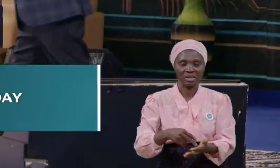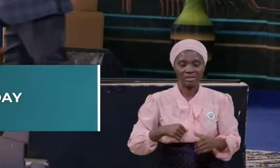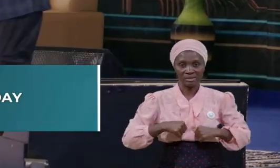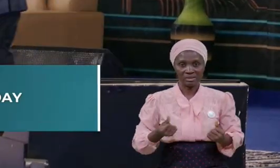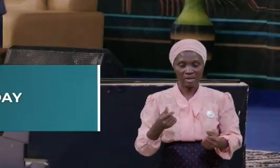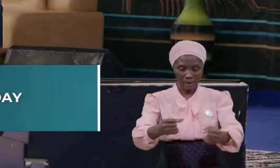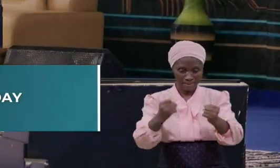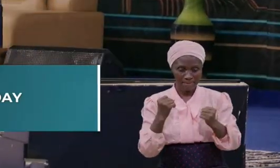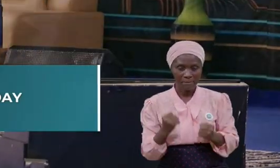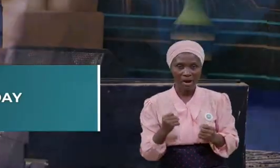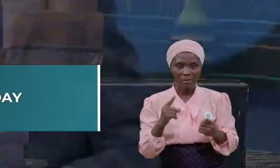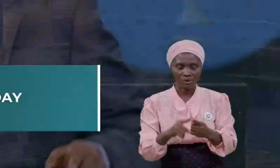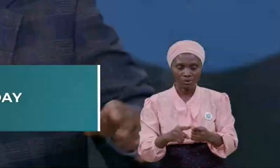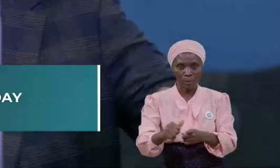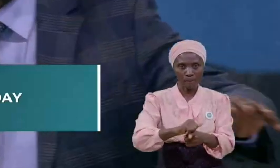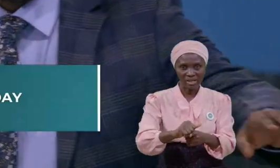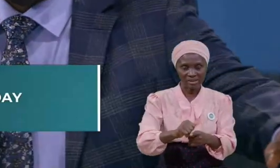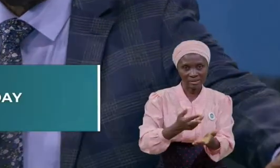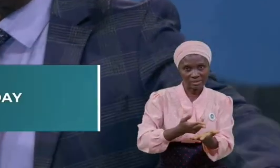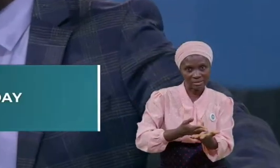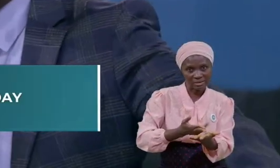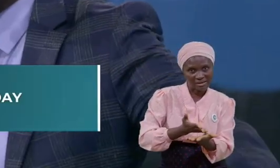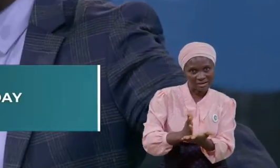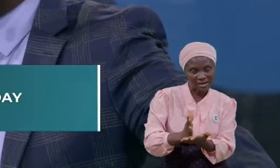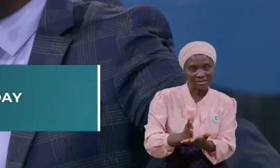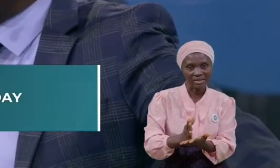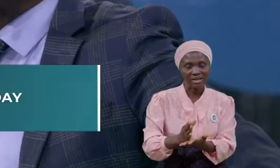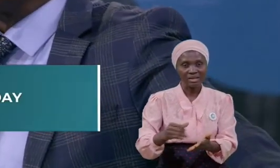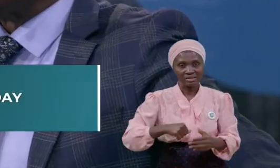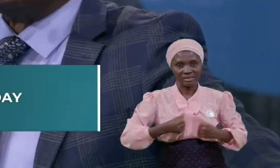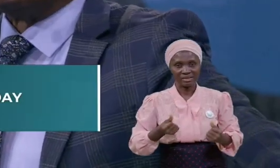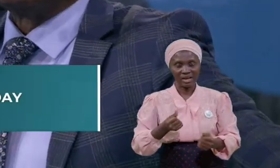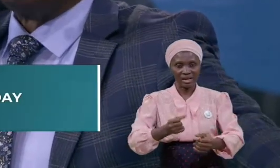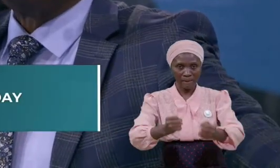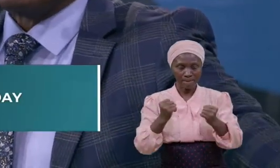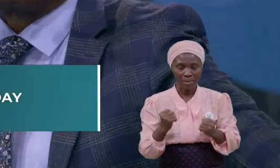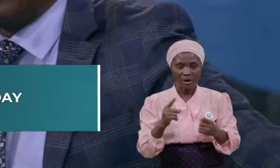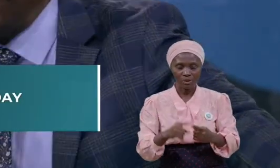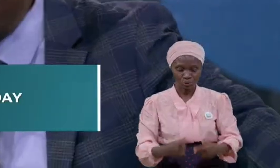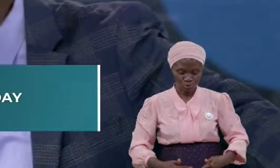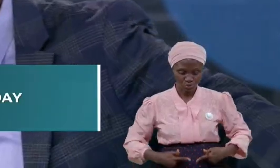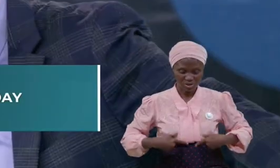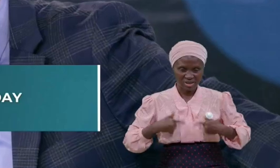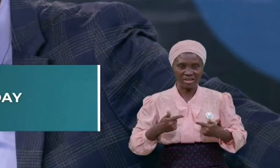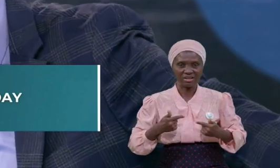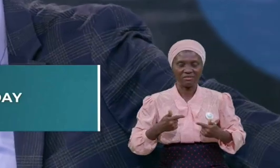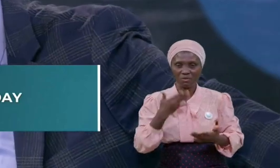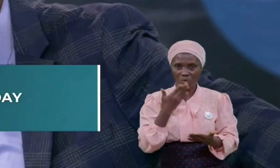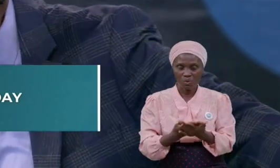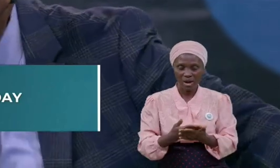La force pour tenir et mener la vie de justice, mener vie de droiture. La force pour honorer Dieu par leur